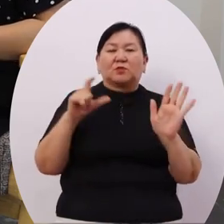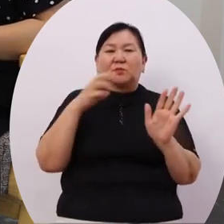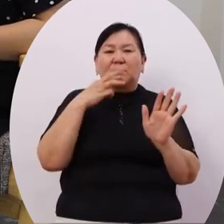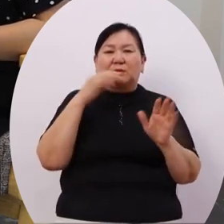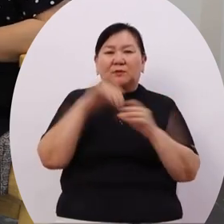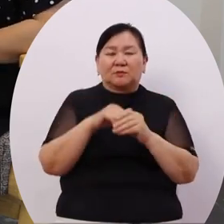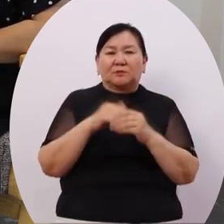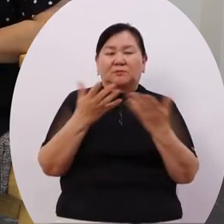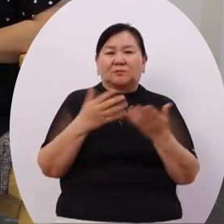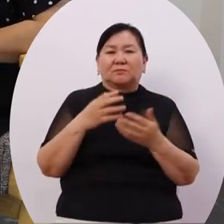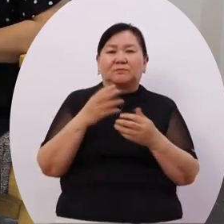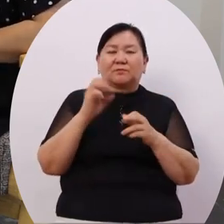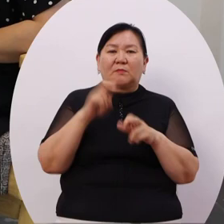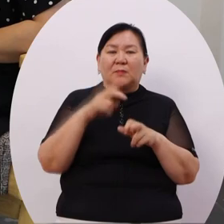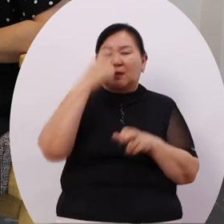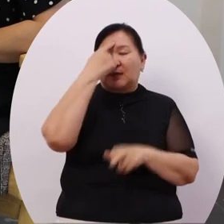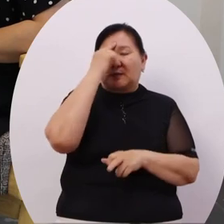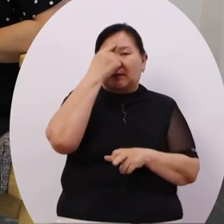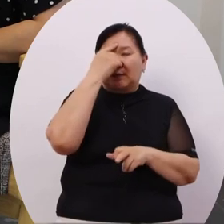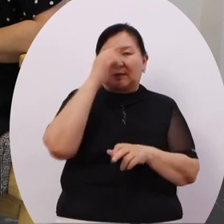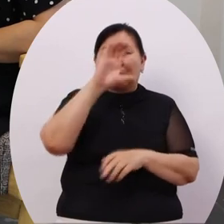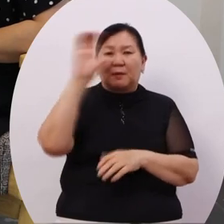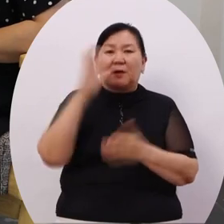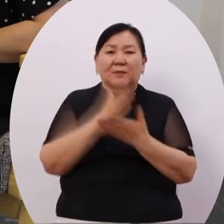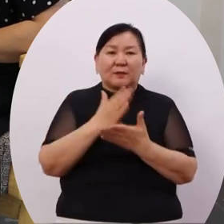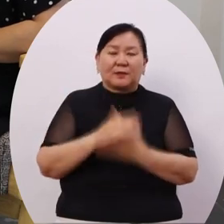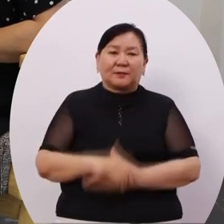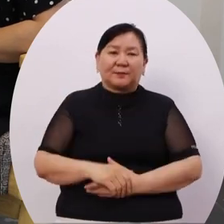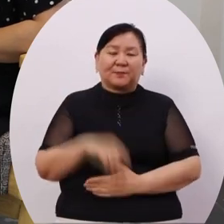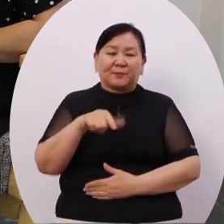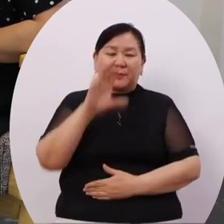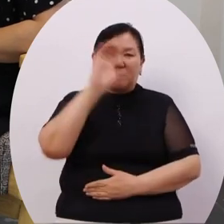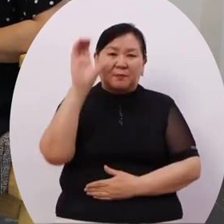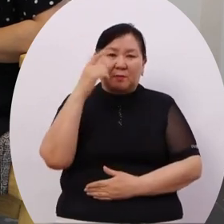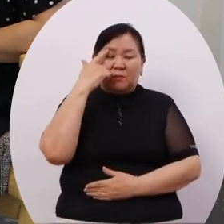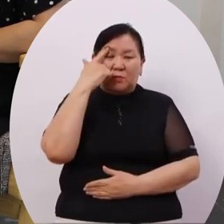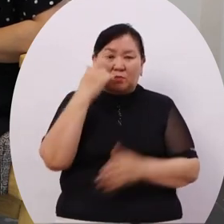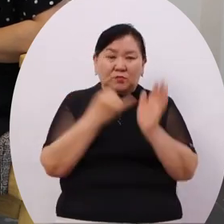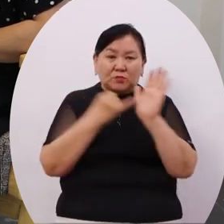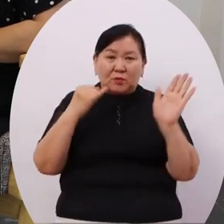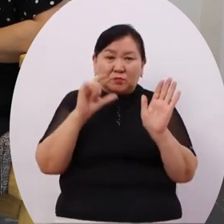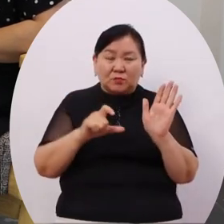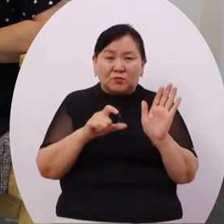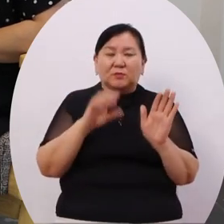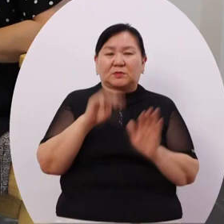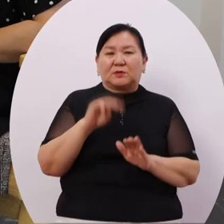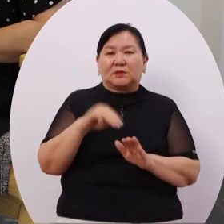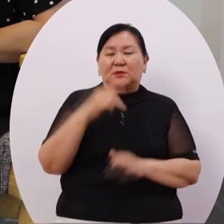мэдээлэл олчвол үнгүү хийж өгдөг Энэтхэгийн ийм байгууллага байдаг гинэ. Тэгээ тэр байгууллага Монголоос 600 хүний